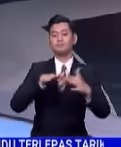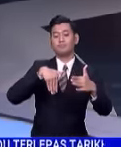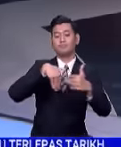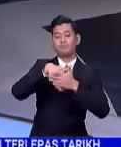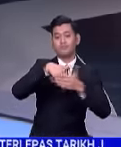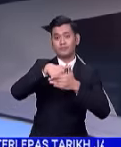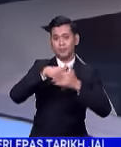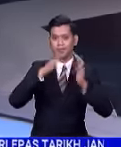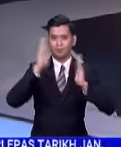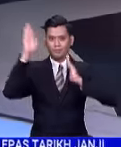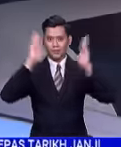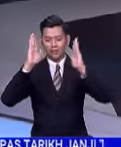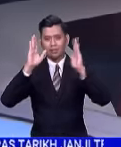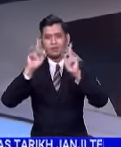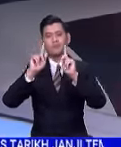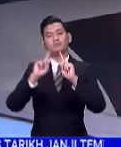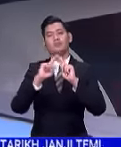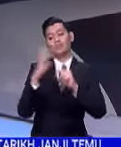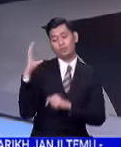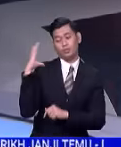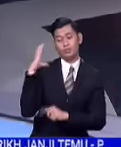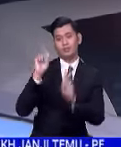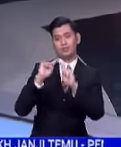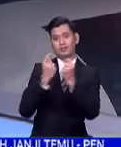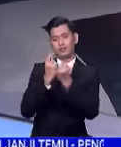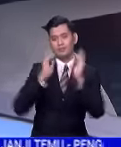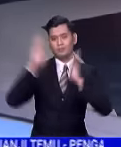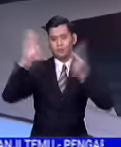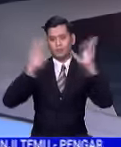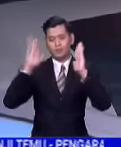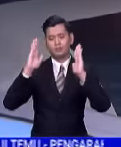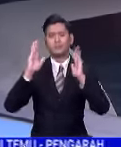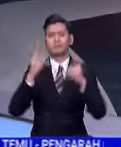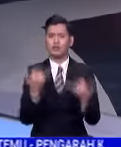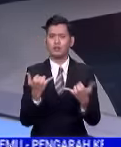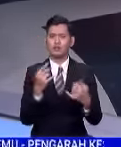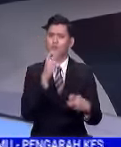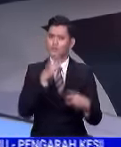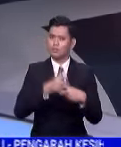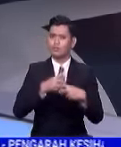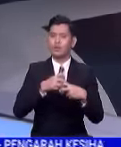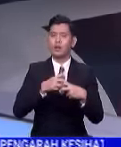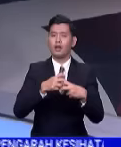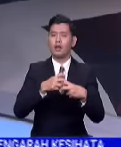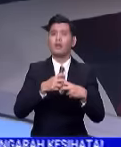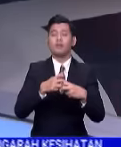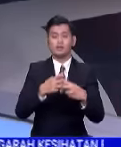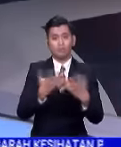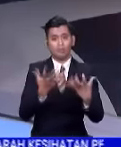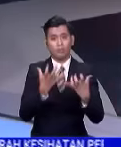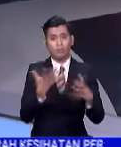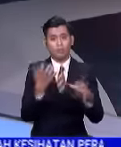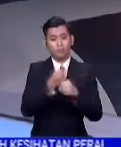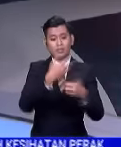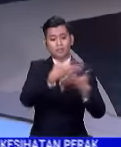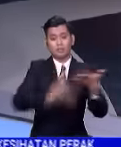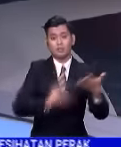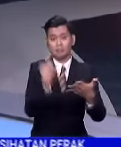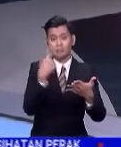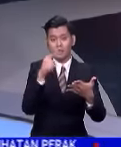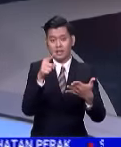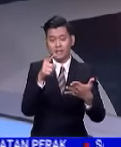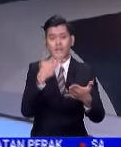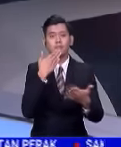kebangsaan. Jurulatih Harimau Malaya Tan Cheng Ho mengakui berdepan kesukaran memilih kesebelasan terbaik bagi menghadapi baki